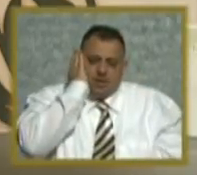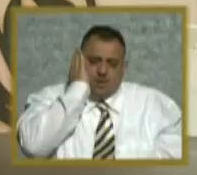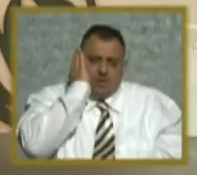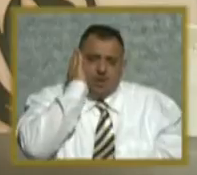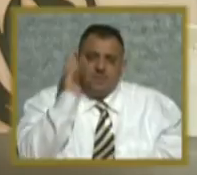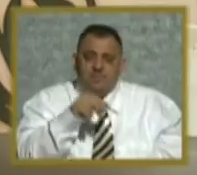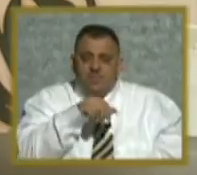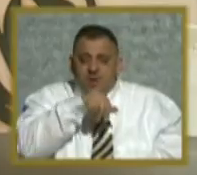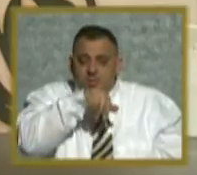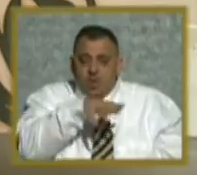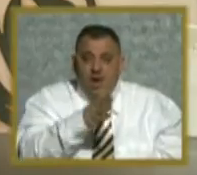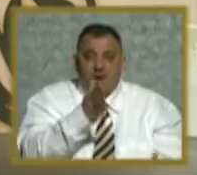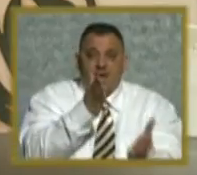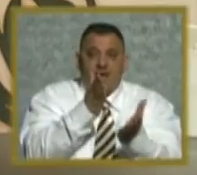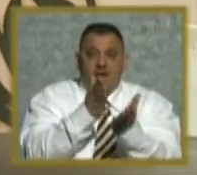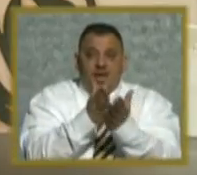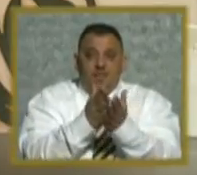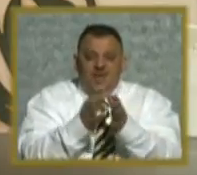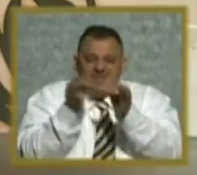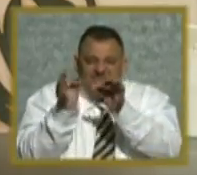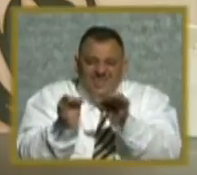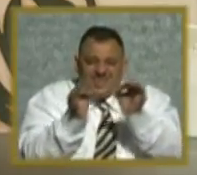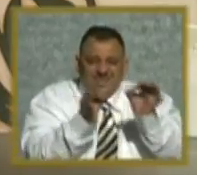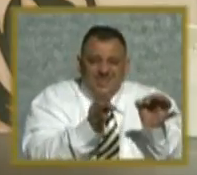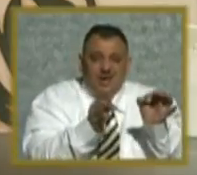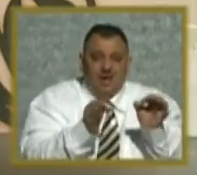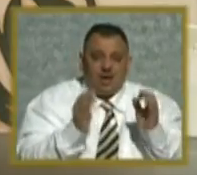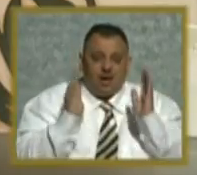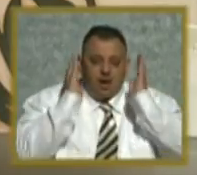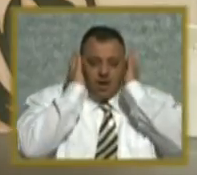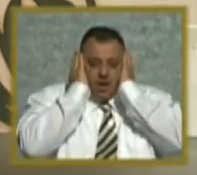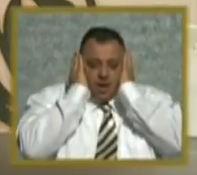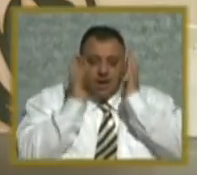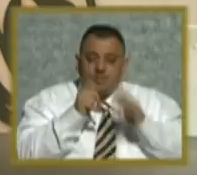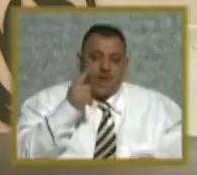عن النبي عليه الصلاة والسلام وصف وصفا دقيقا، بحيث حقيقة